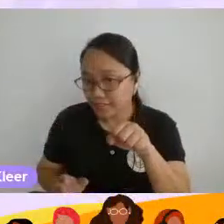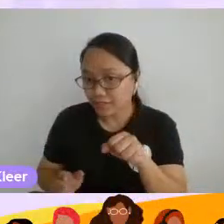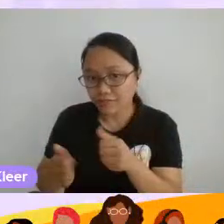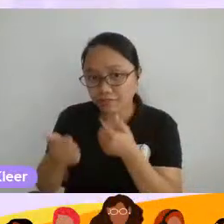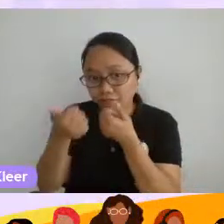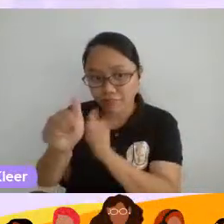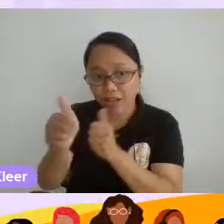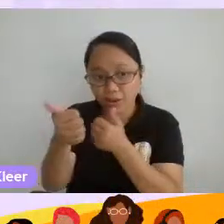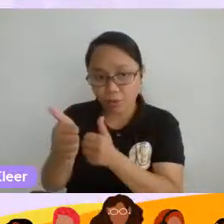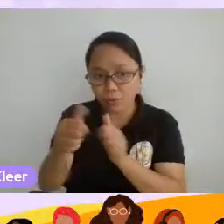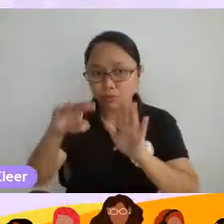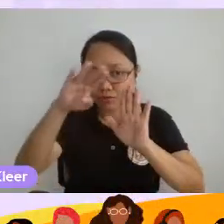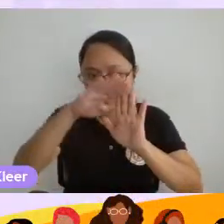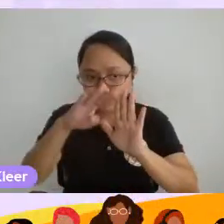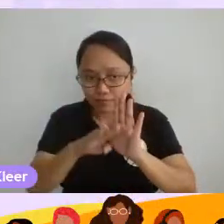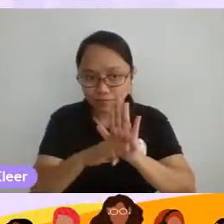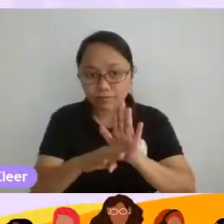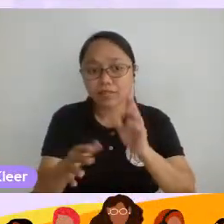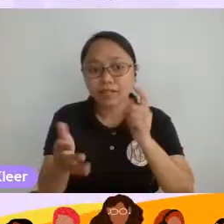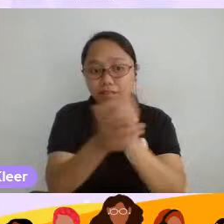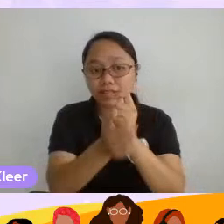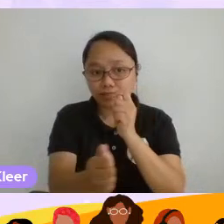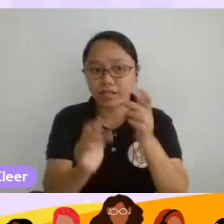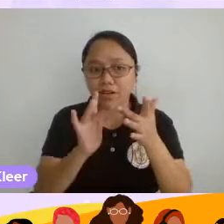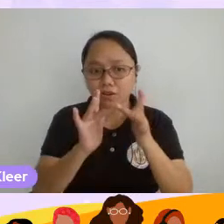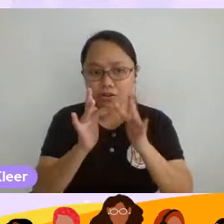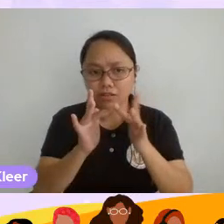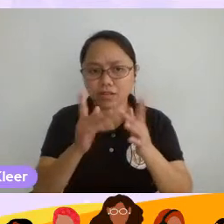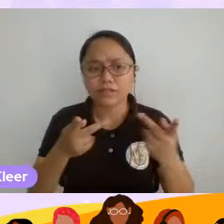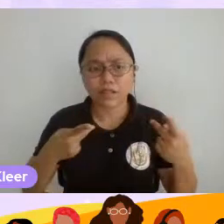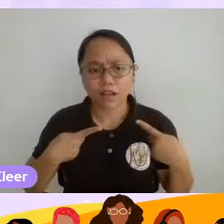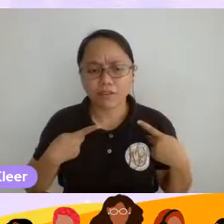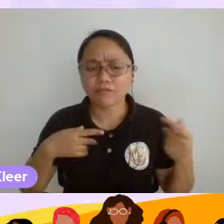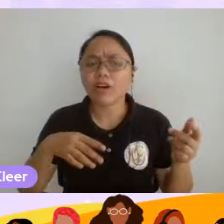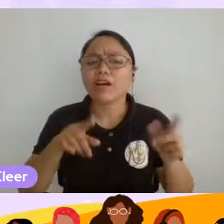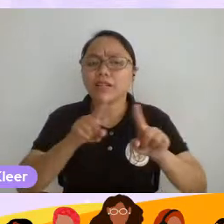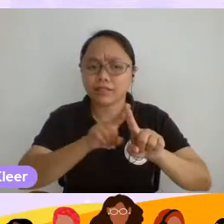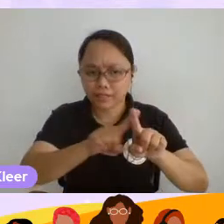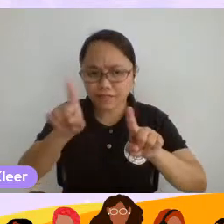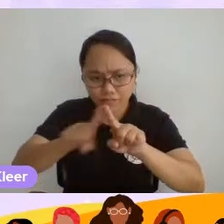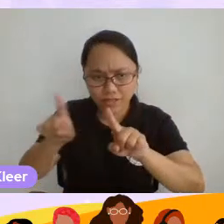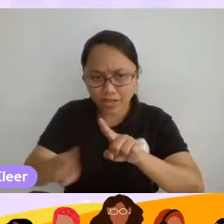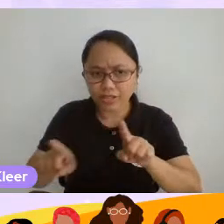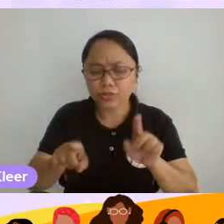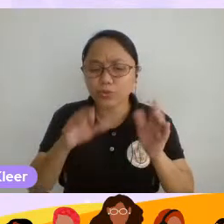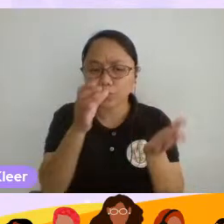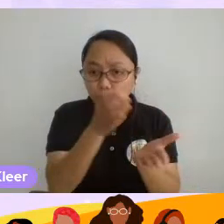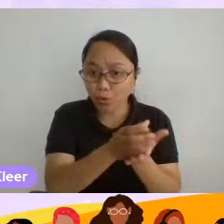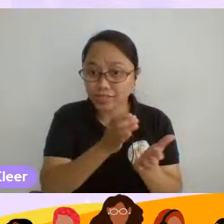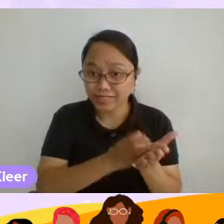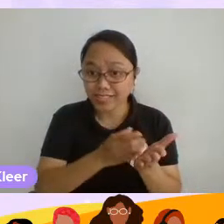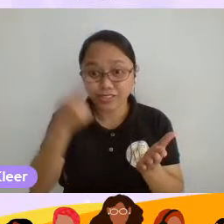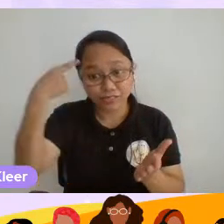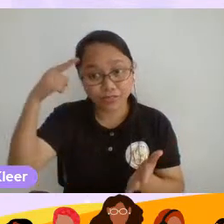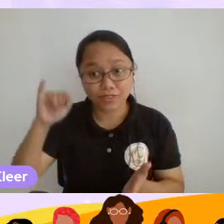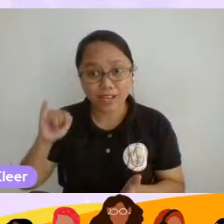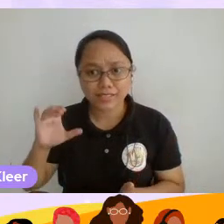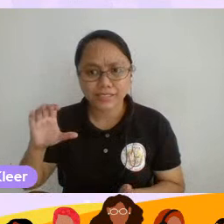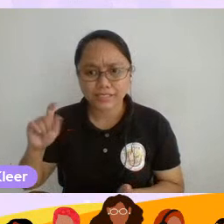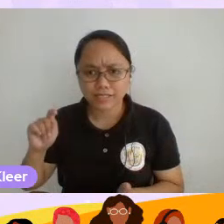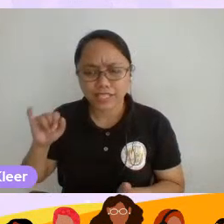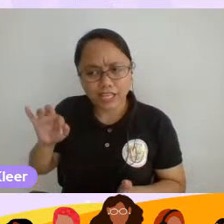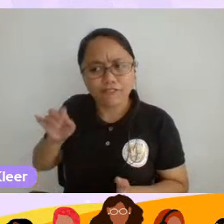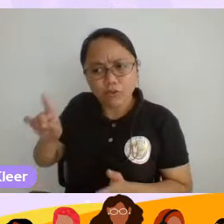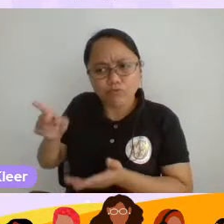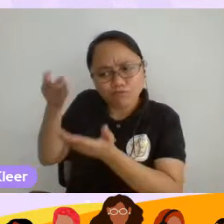po, marami naman po tayong libreng mga kurso para po sa ICT na wala pong background